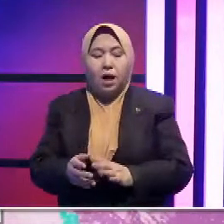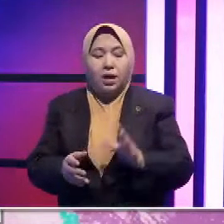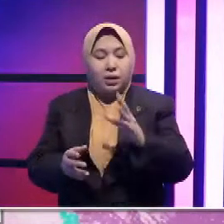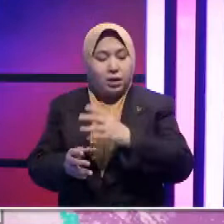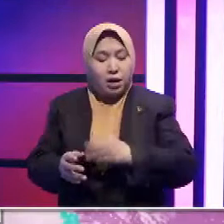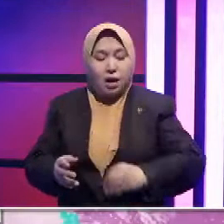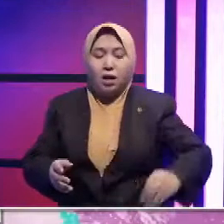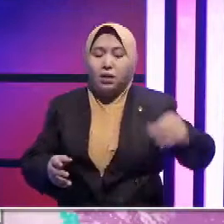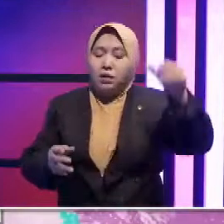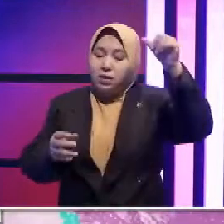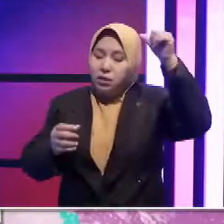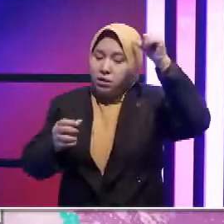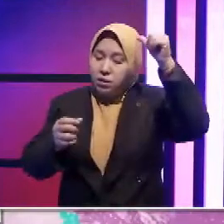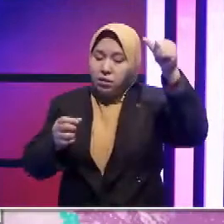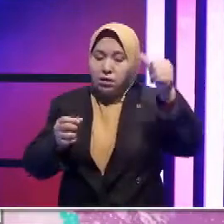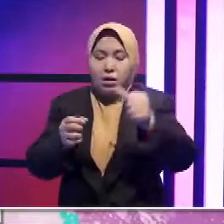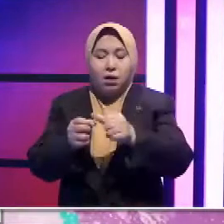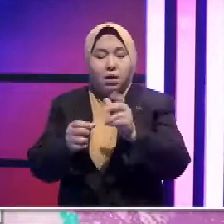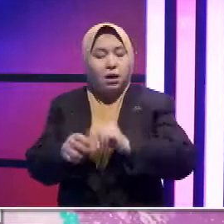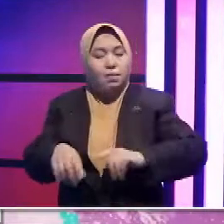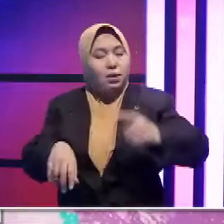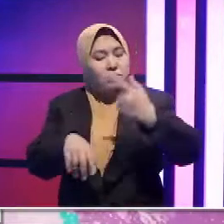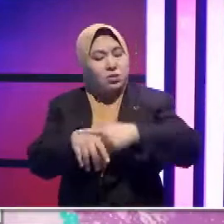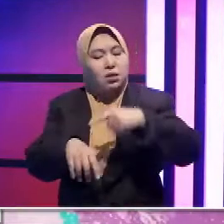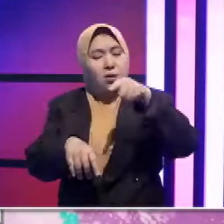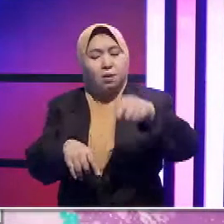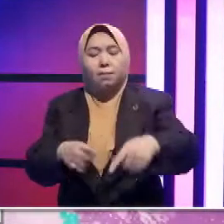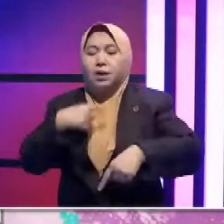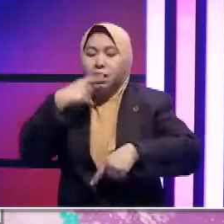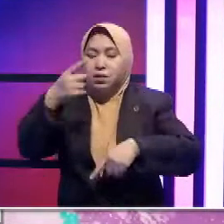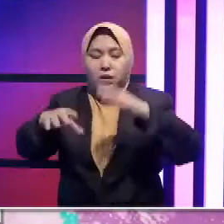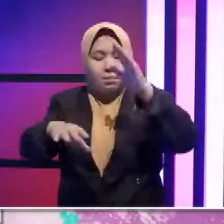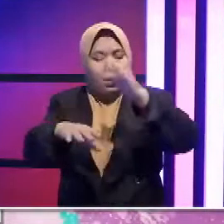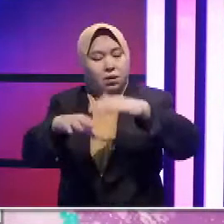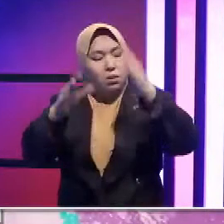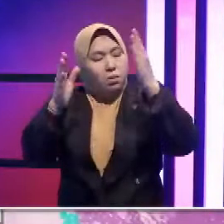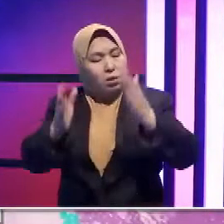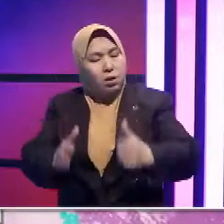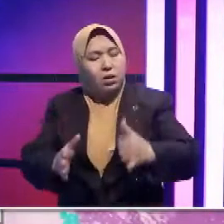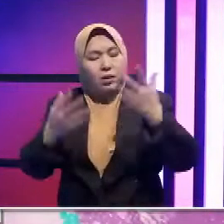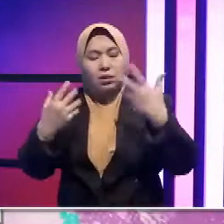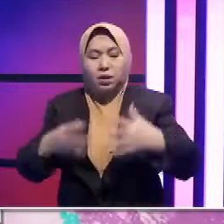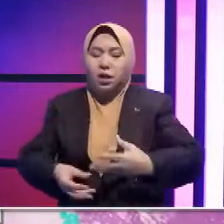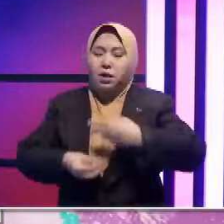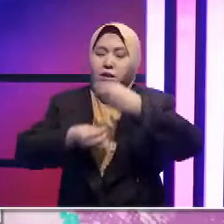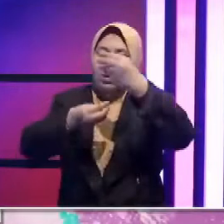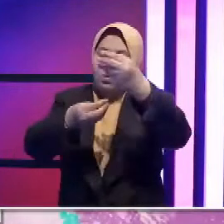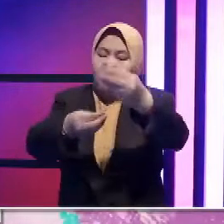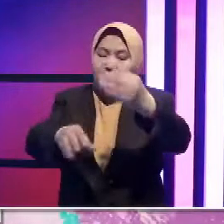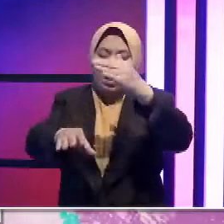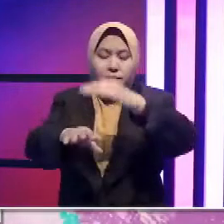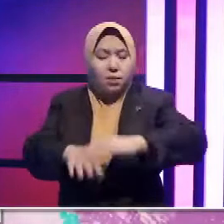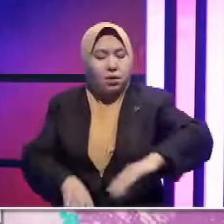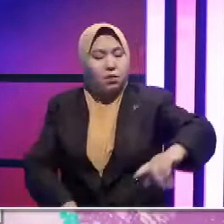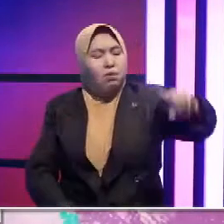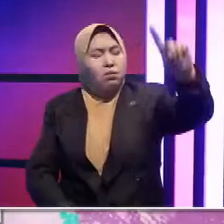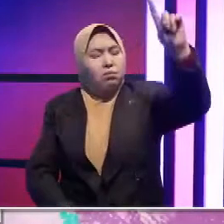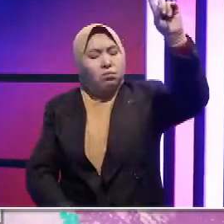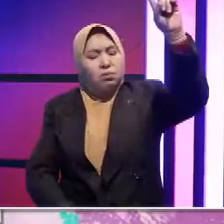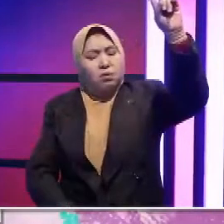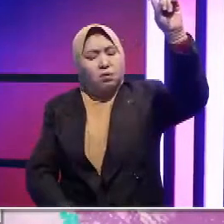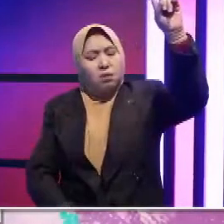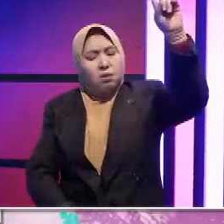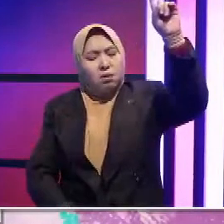واذ تقول والذين انعم الله عليه